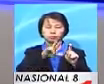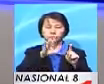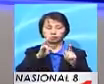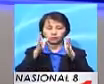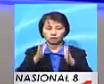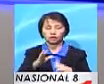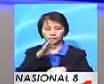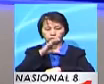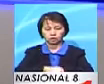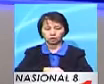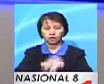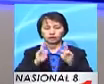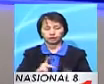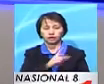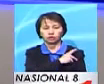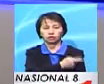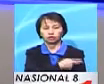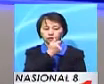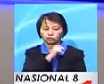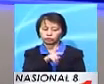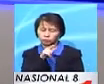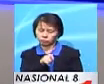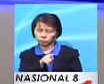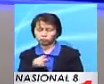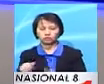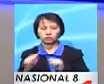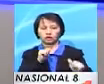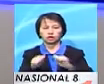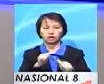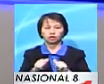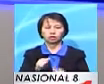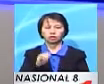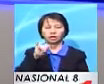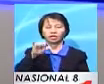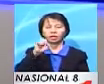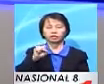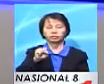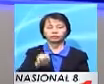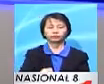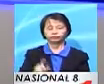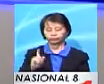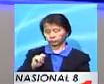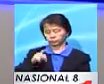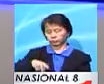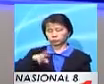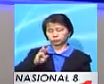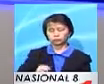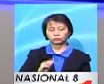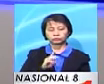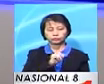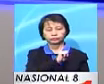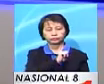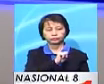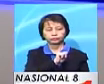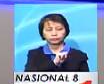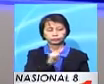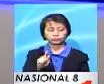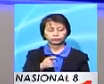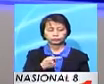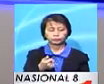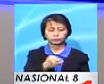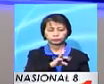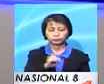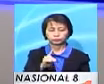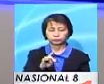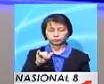orang telah ditahan pihak berkuasa kerana disyaki terlibat dalam kegiatan Daesh. Timbalan Perdana Menteri Datuk Seri Dr. Ahmad Zahid Hamidi berkata